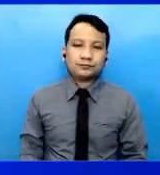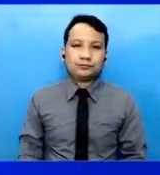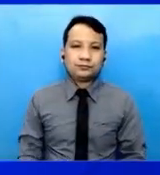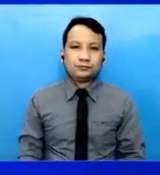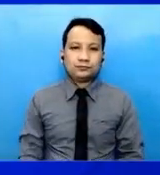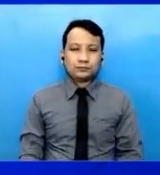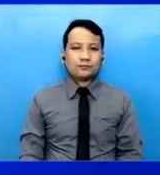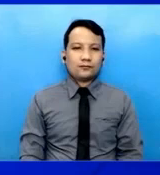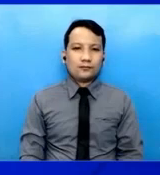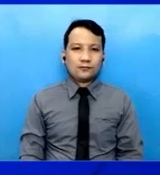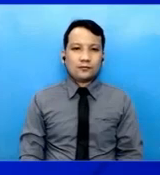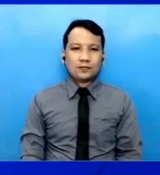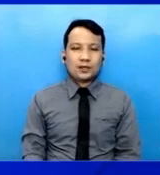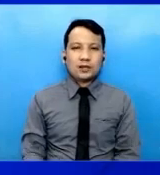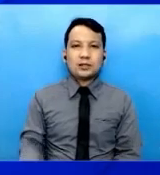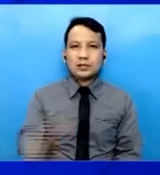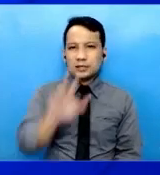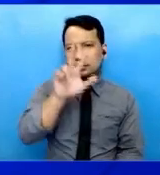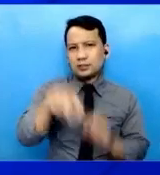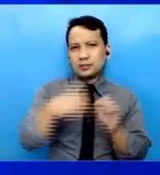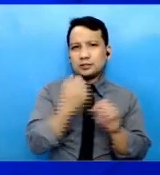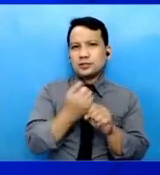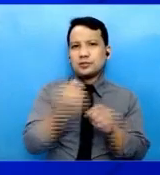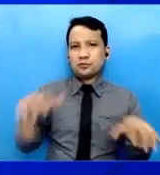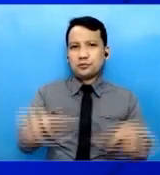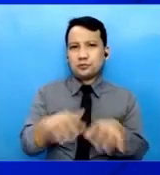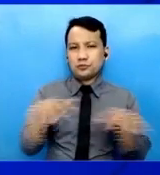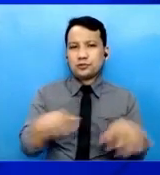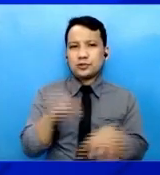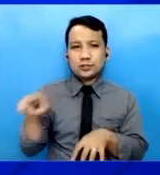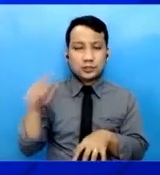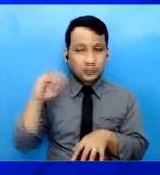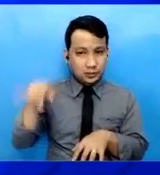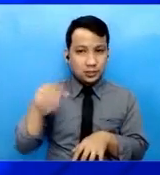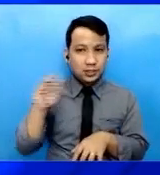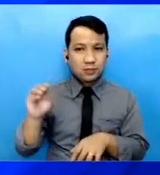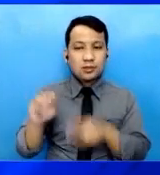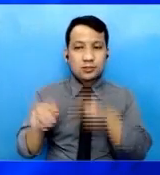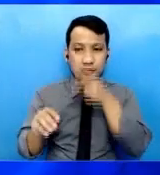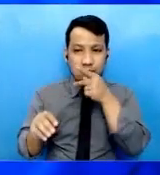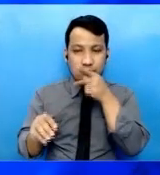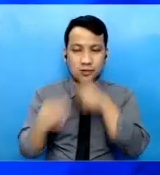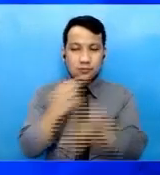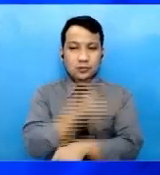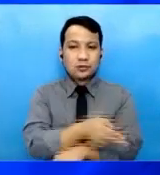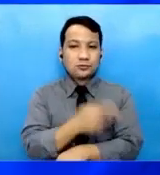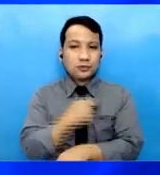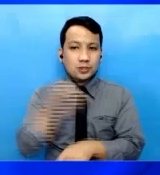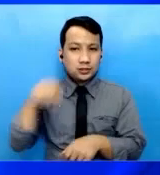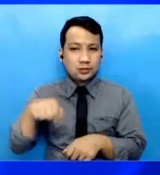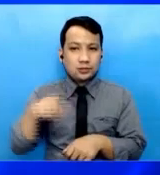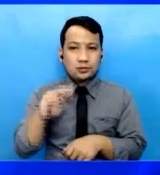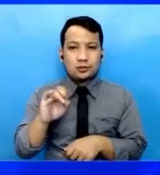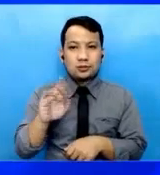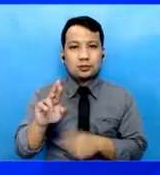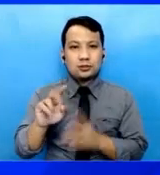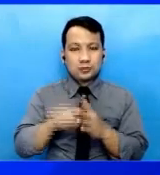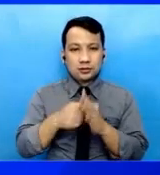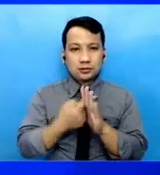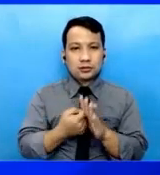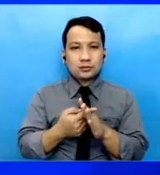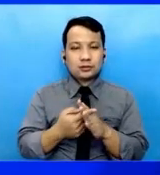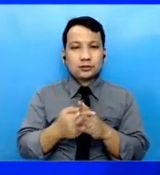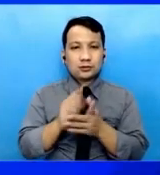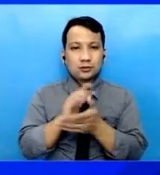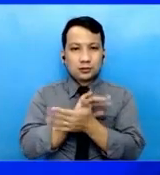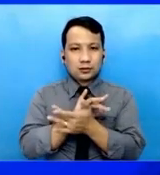Higit 3 taon nang nagtatrabaho bilang nurse si JM sa isang pribadong ospital sa Metro Manila. Nang magsimula ang pandemya, umaabot